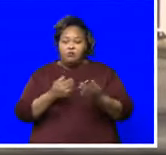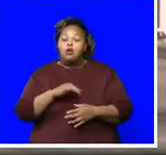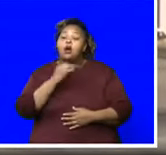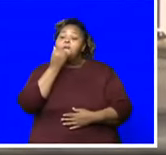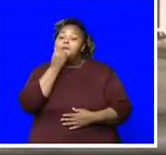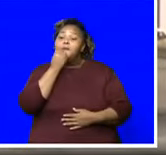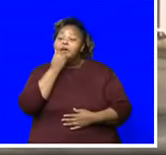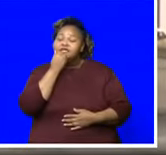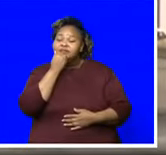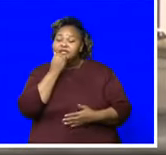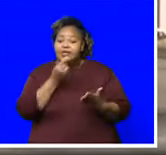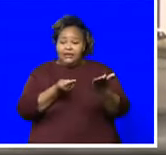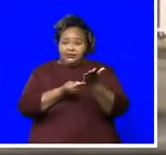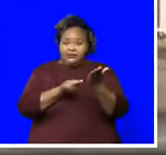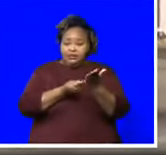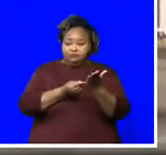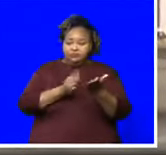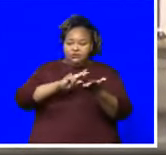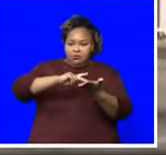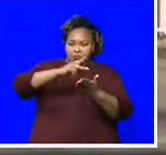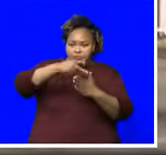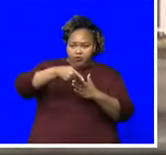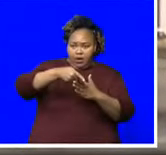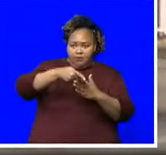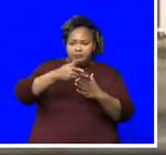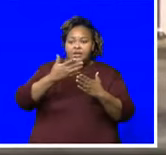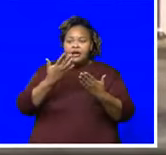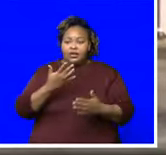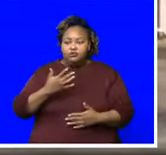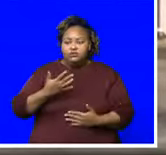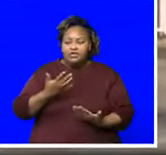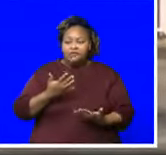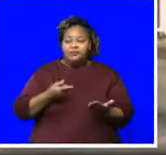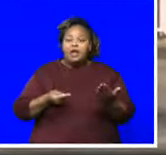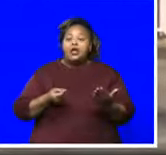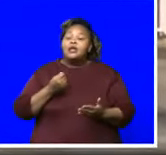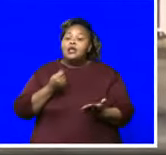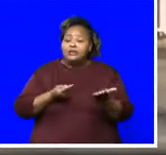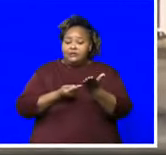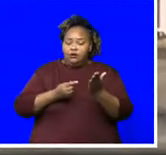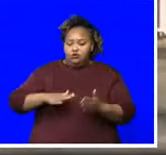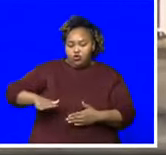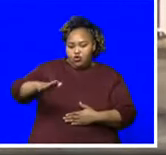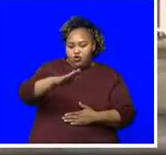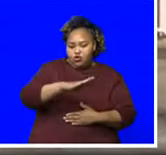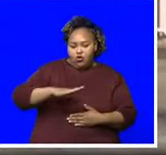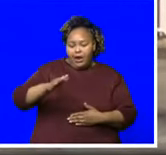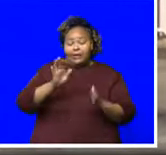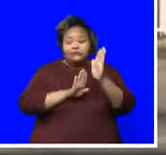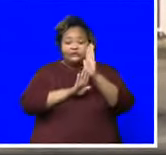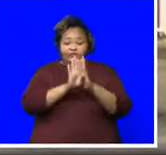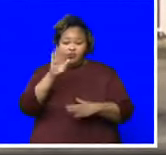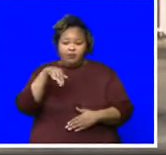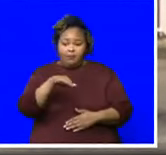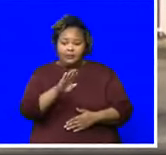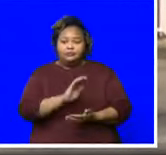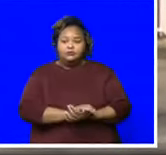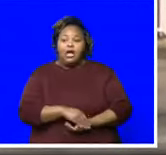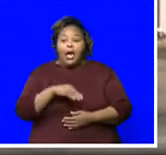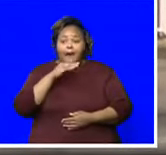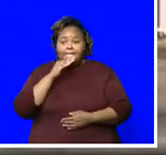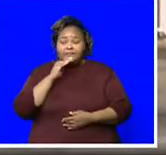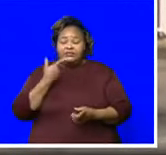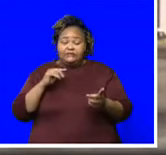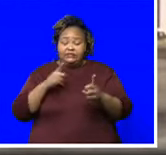ngekuthi local economic development la khona sibuka kukhuthata noma